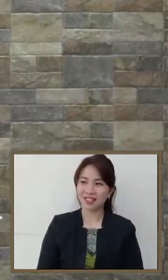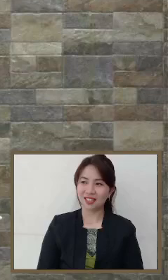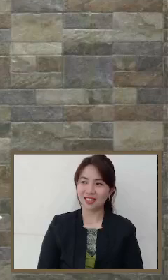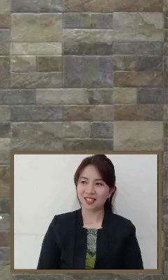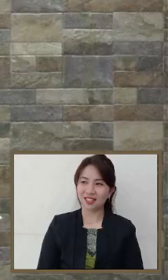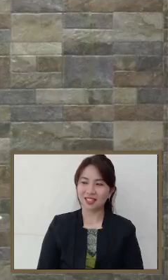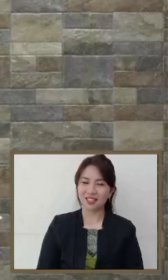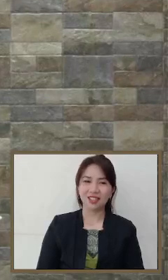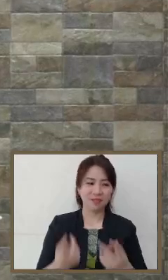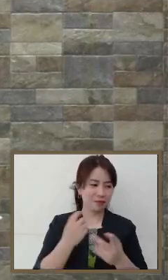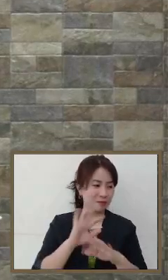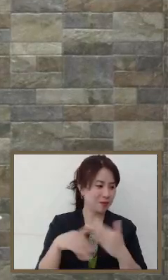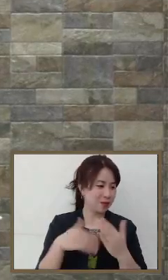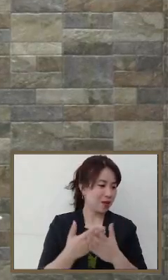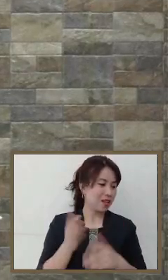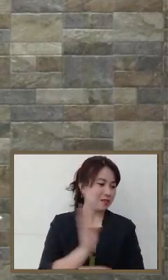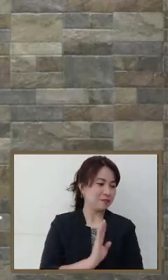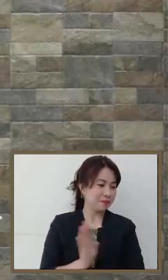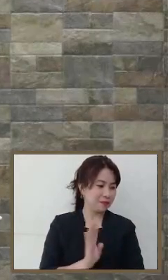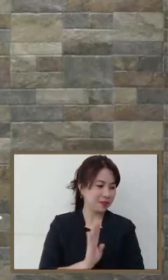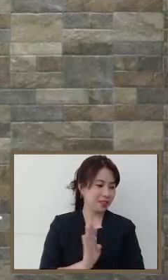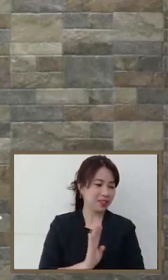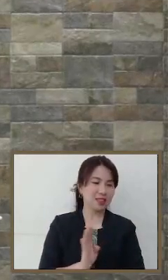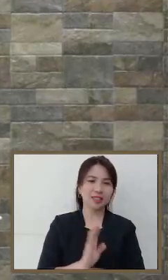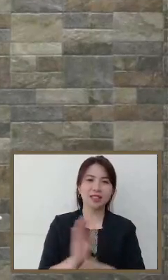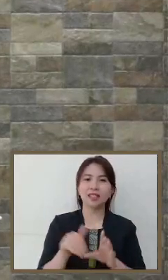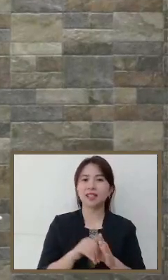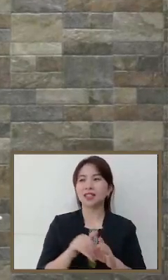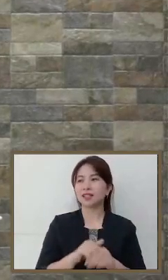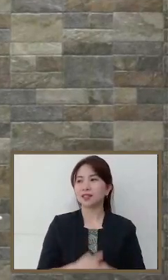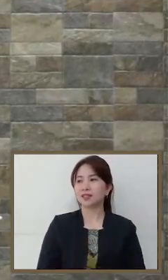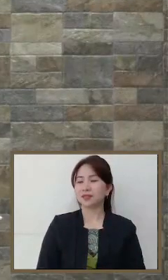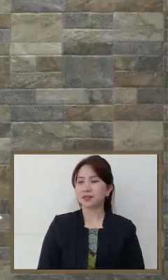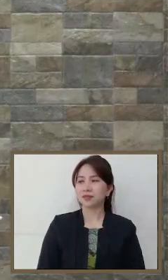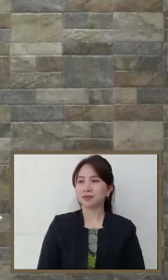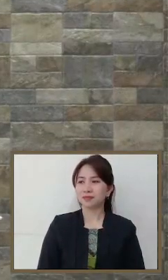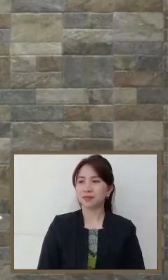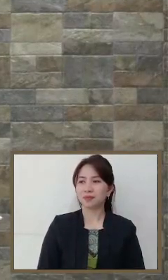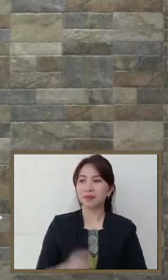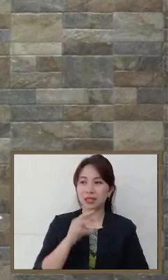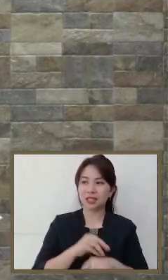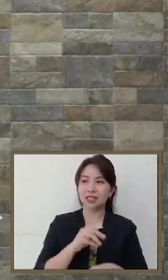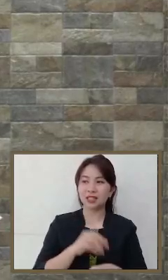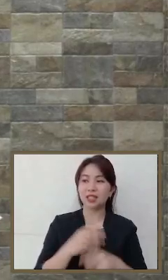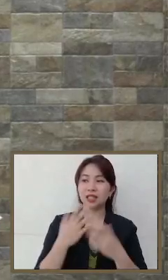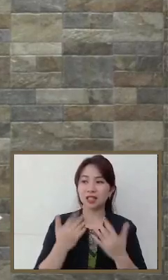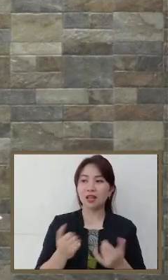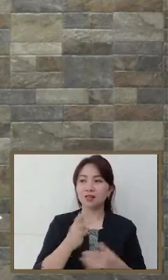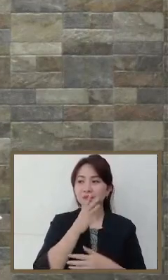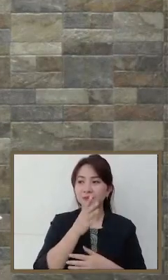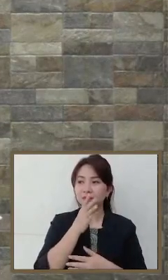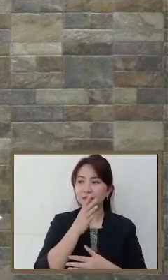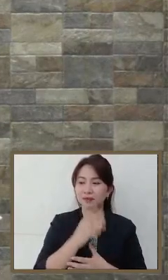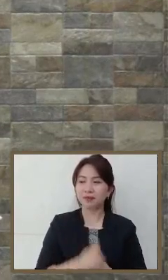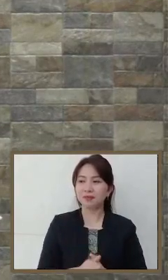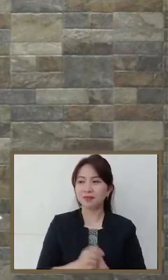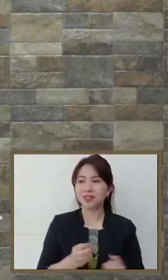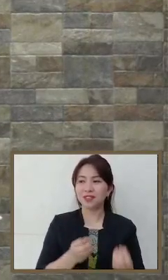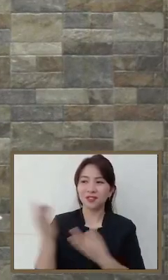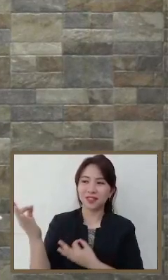busy sa gawain ng panginoon Amen e di sunduan na nagsundo siya Nauna pa yung kanyaang sinundo sa